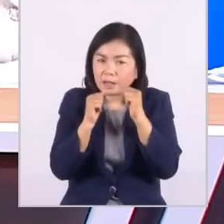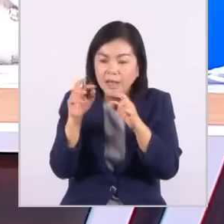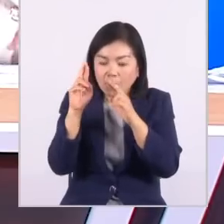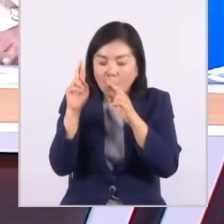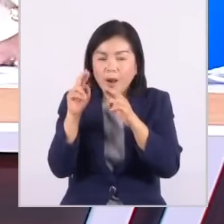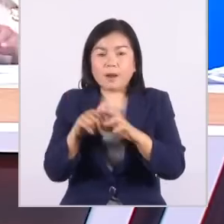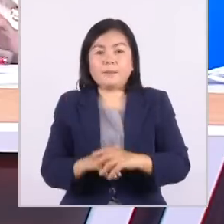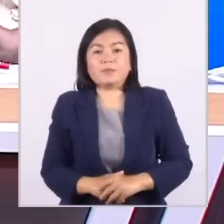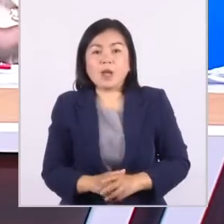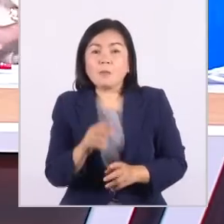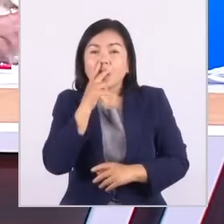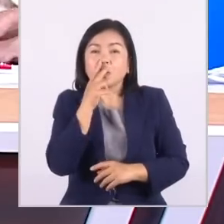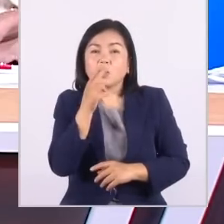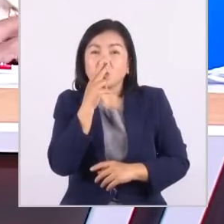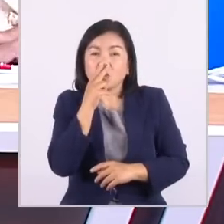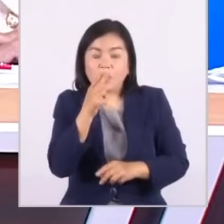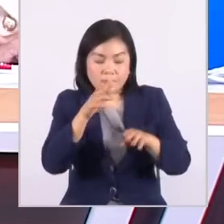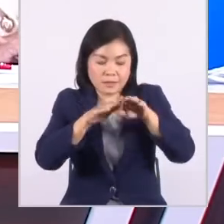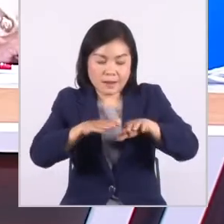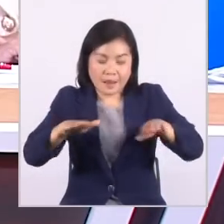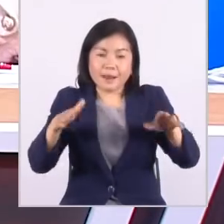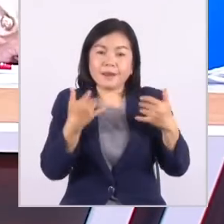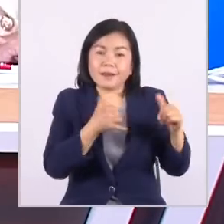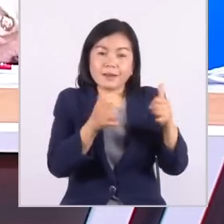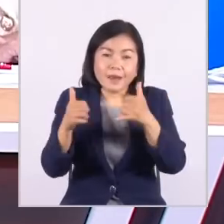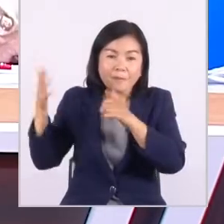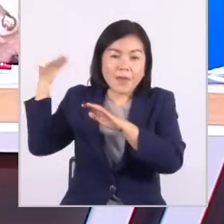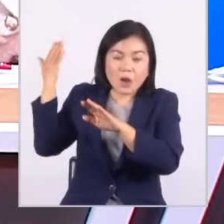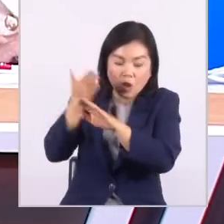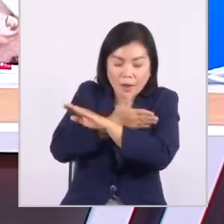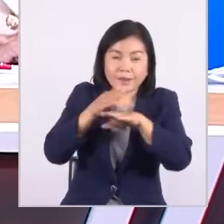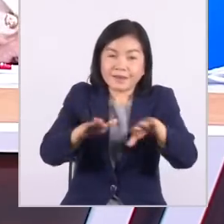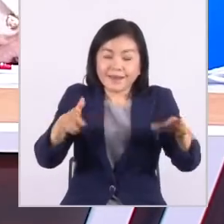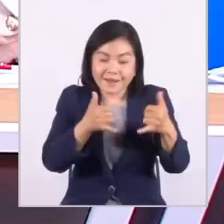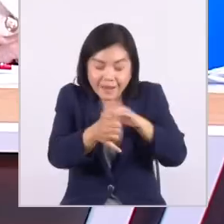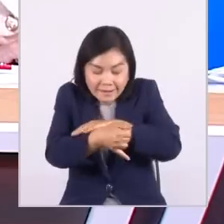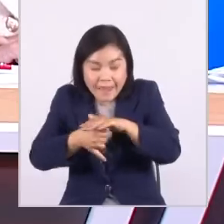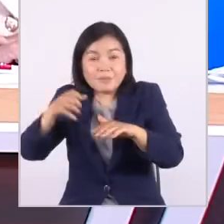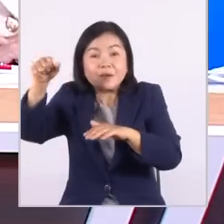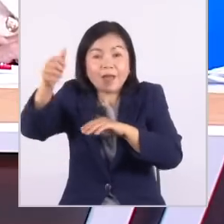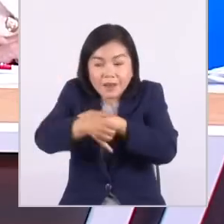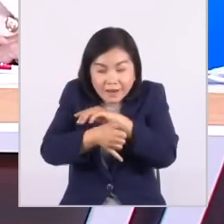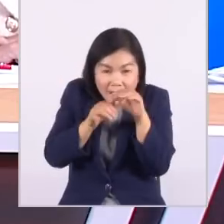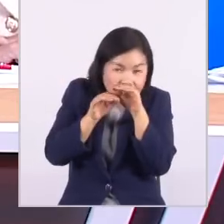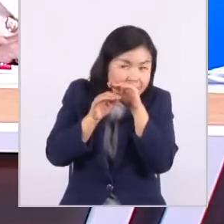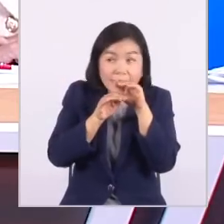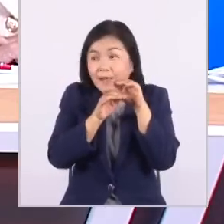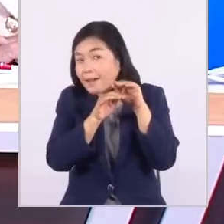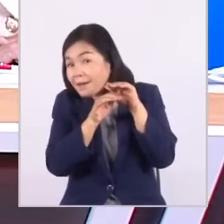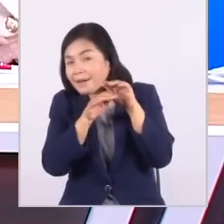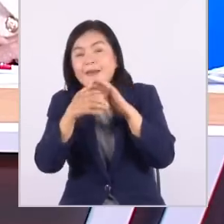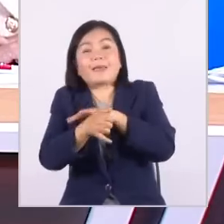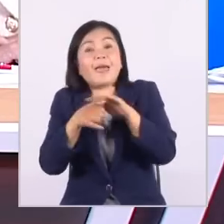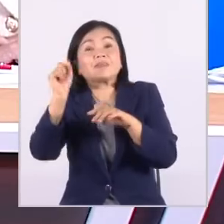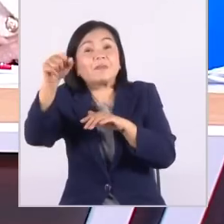คุณผู้ชมอีกเหตุหนึ่งนั้นเป็นเรื่องของเด็กๆ เล่นกันเมื่อก่อนตอนเด็กๆเราก็ชอบเล่นซ่อนแอบใช่ไหมไปแอบตามนู่นตามนี่ใครแอบได้มิ